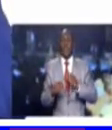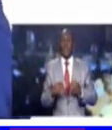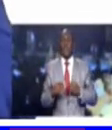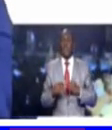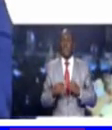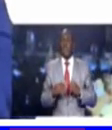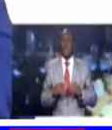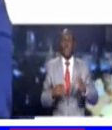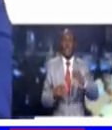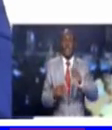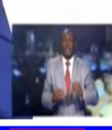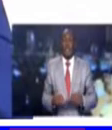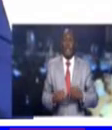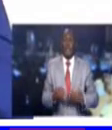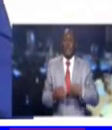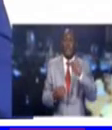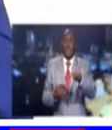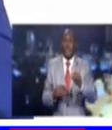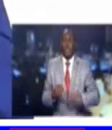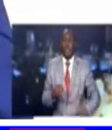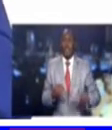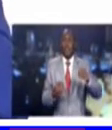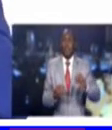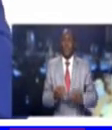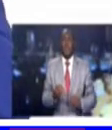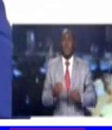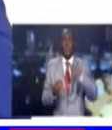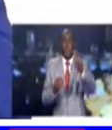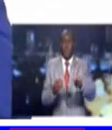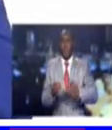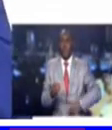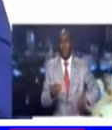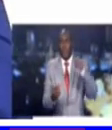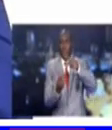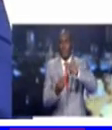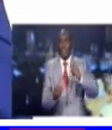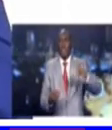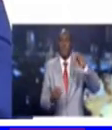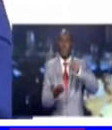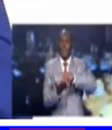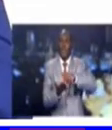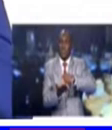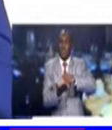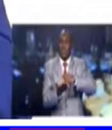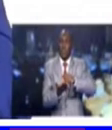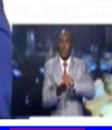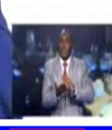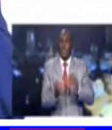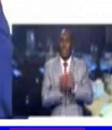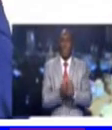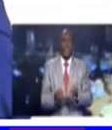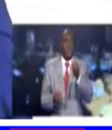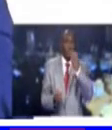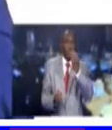l'approvisionnement régulier du pays en produits médicaux pharmaceutiques il en est de même pour les denrées de